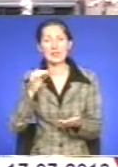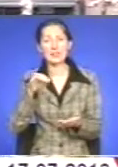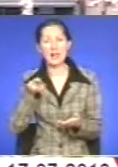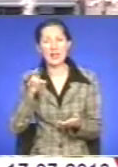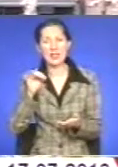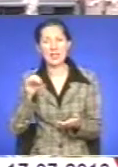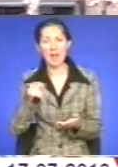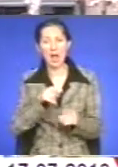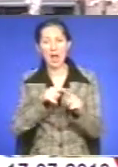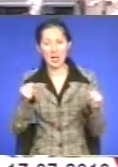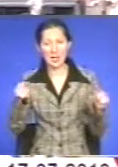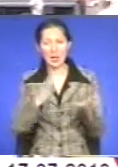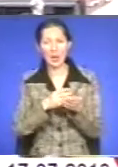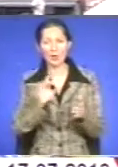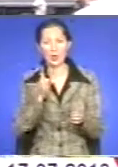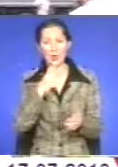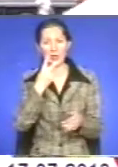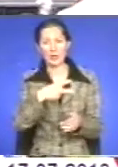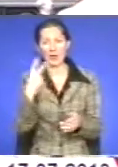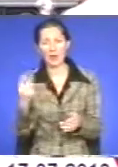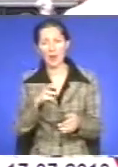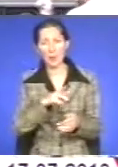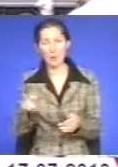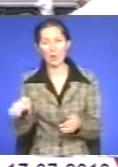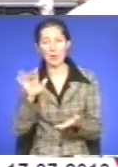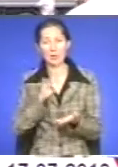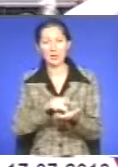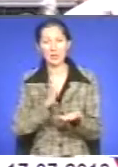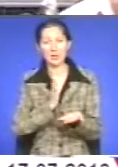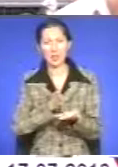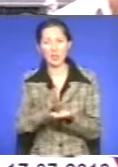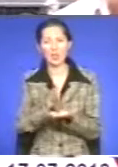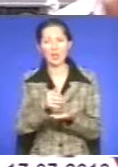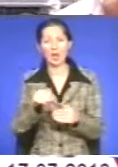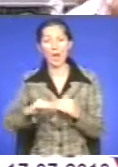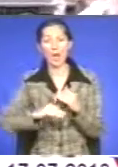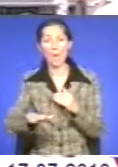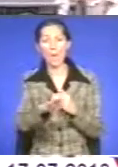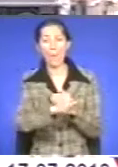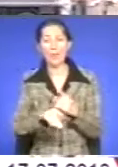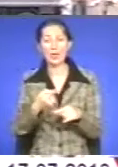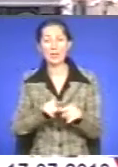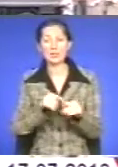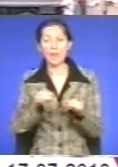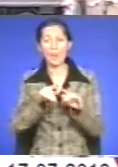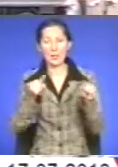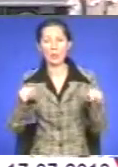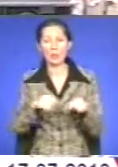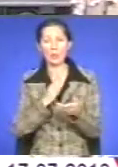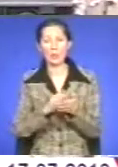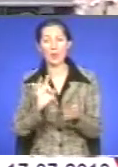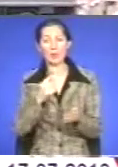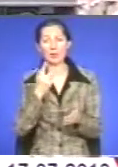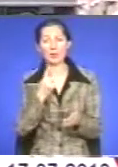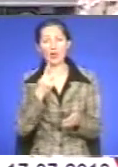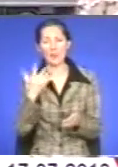то вони мають розмір 2 на 2 метри. По центральній лінії поля ця платформа має розмір 2 на 5